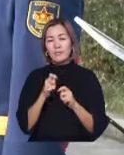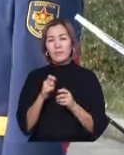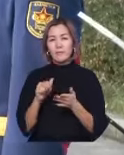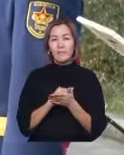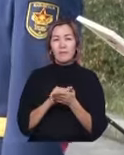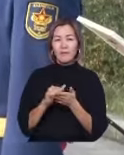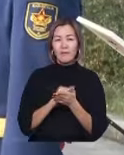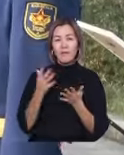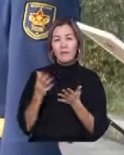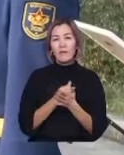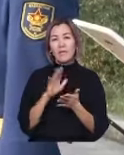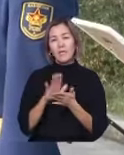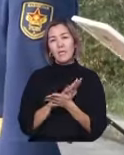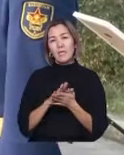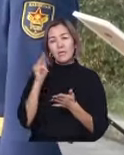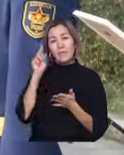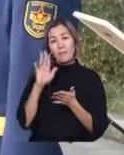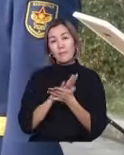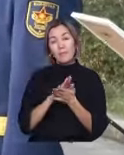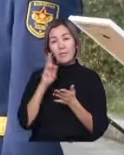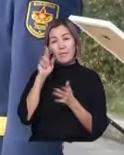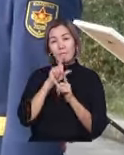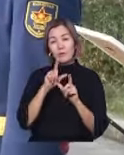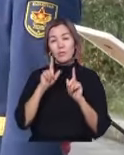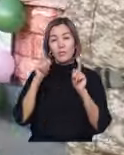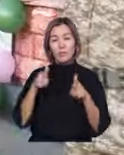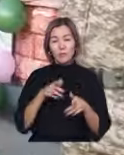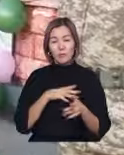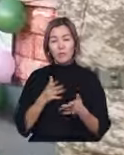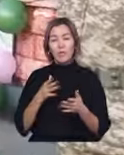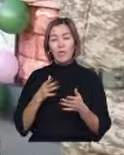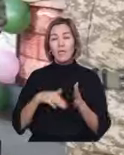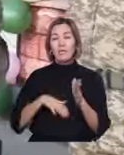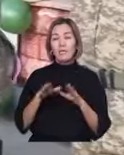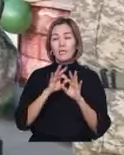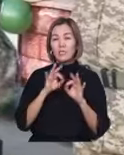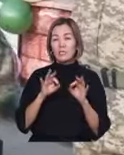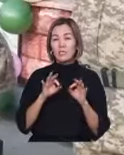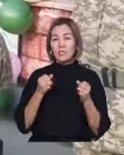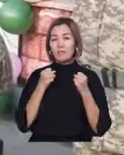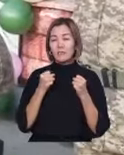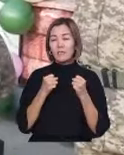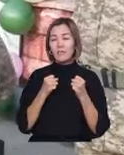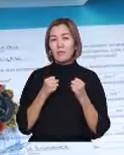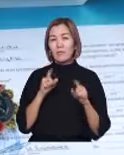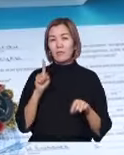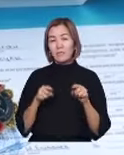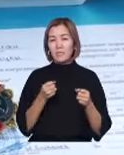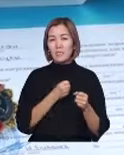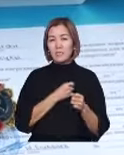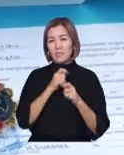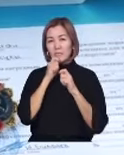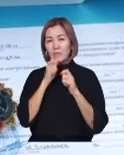сертификаты. Они выиграли грант на бесплатное обучение в казахстанских вузах. А за отличные спортивные показатели некоторые из солдат были награждены